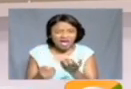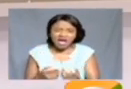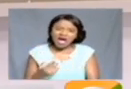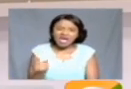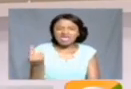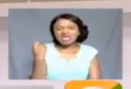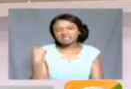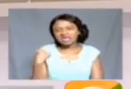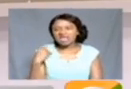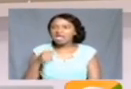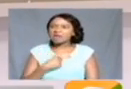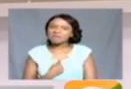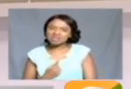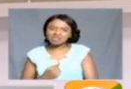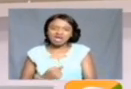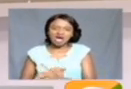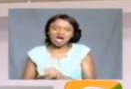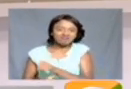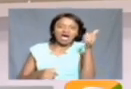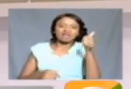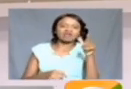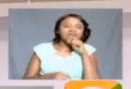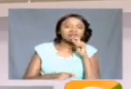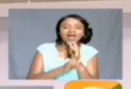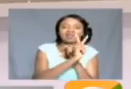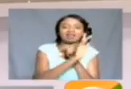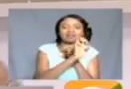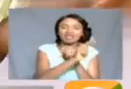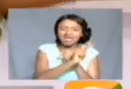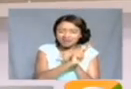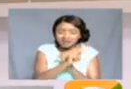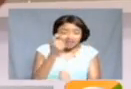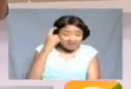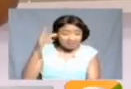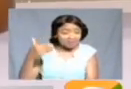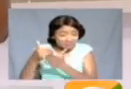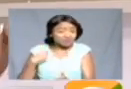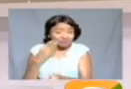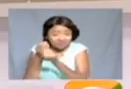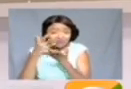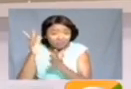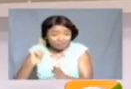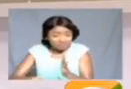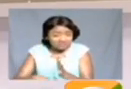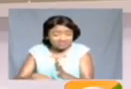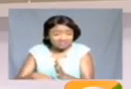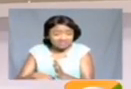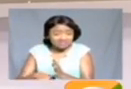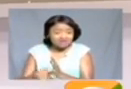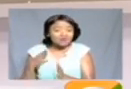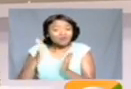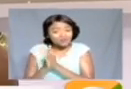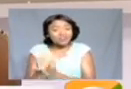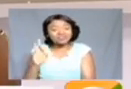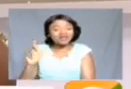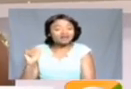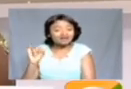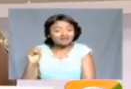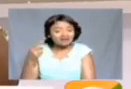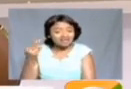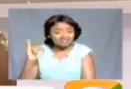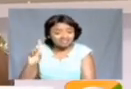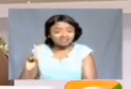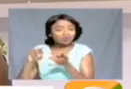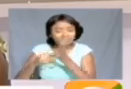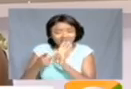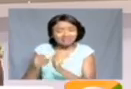saa 10 ilikoko niko na Ken. Na hiyo saa 10 alikoko jana amesahau alikwambia ameenda kutazama mpira na Rashid. Sasa utaona